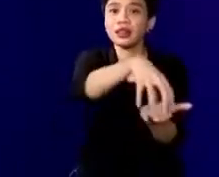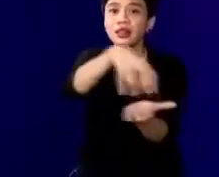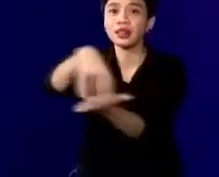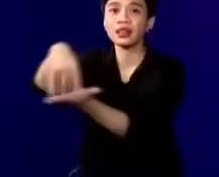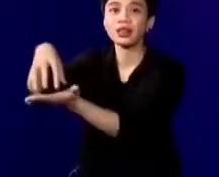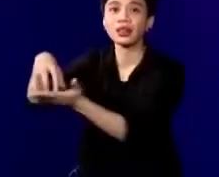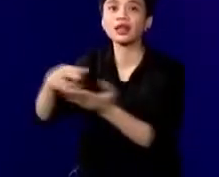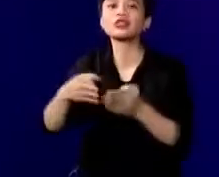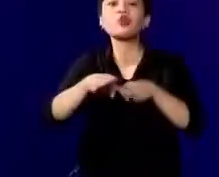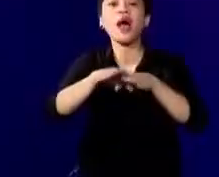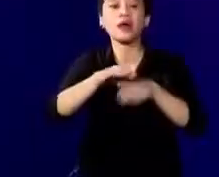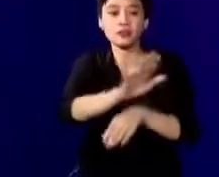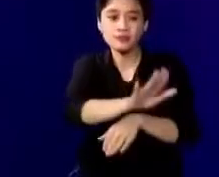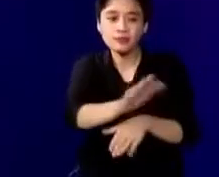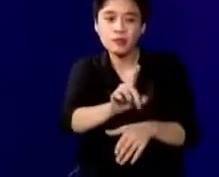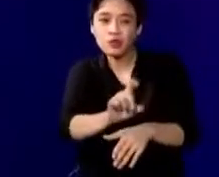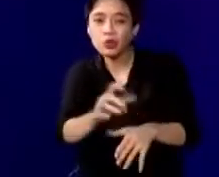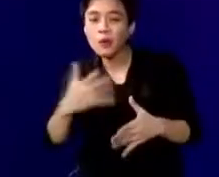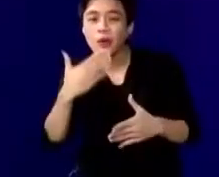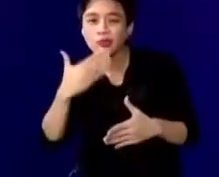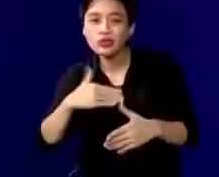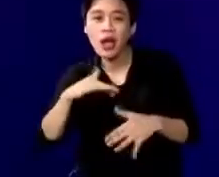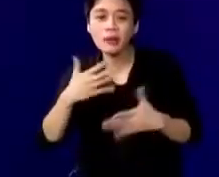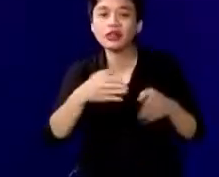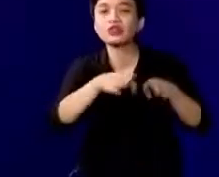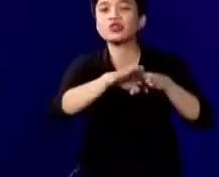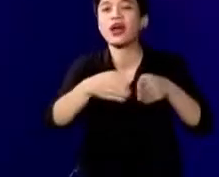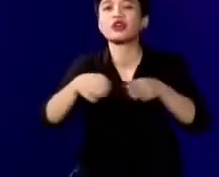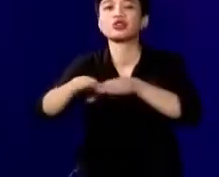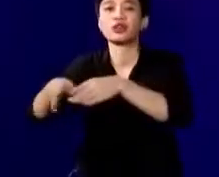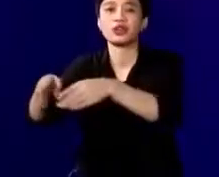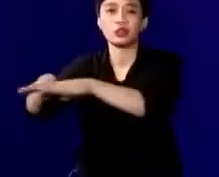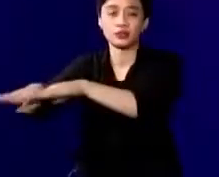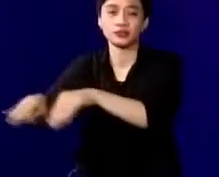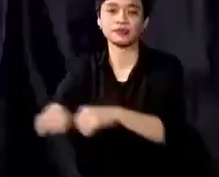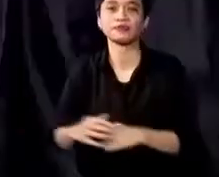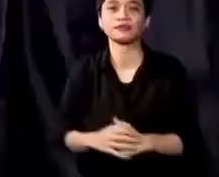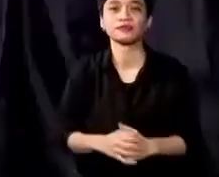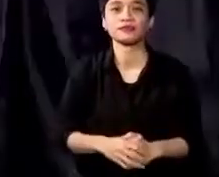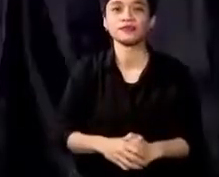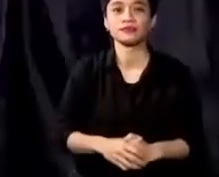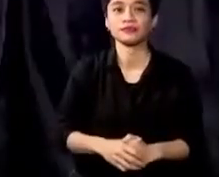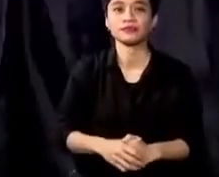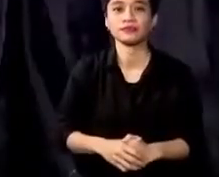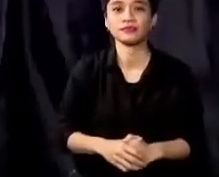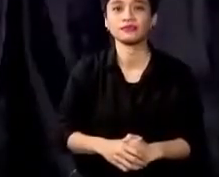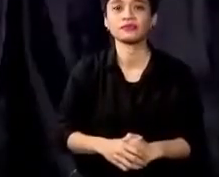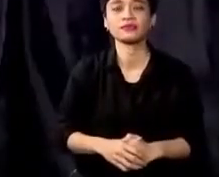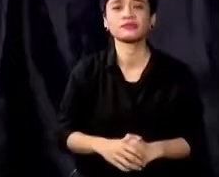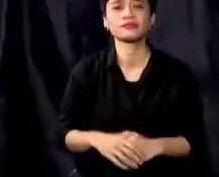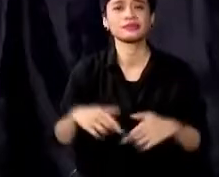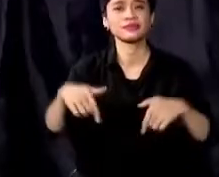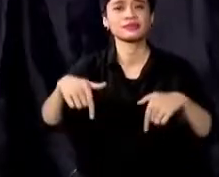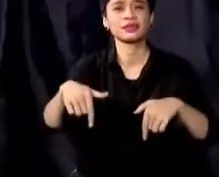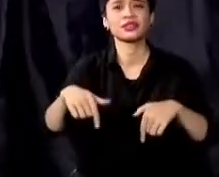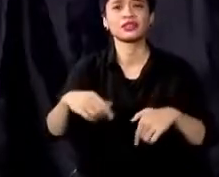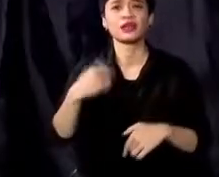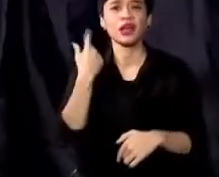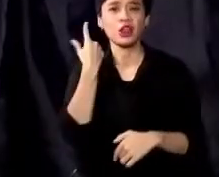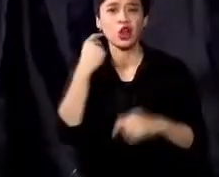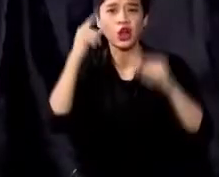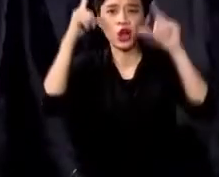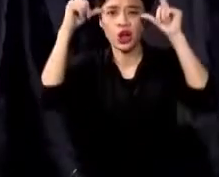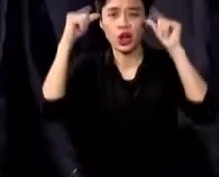masing-masing baik eh untuk Dr Alex sebanyak 507 tenaga medis meninggal